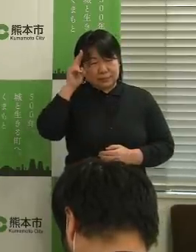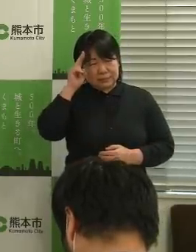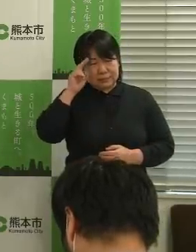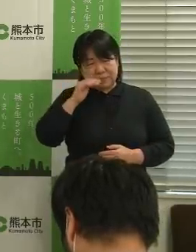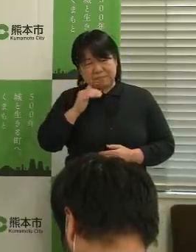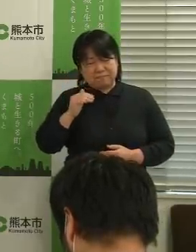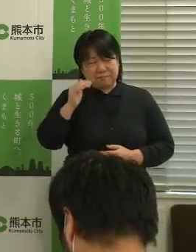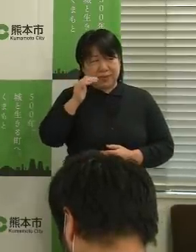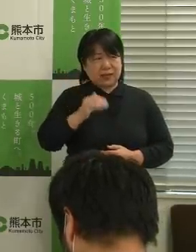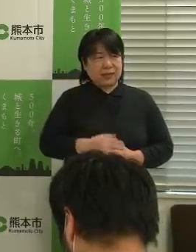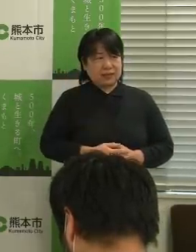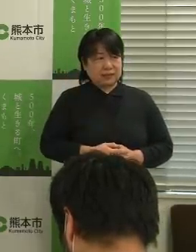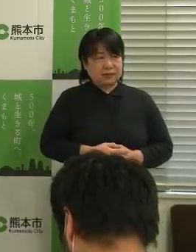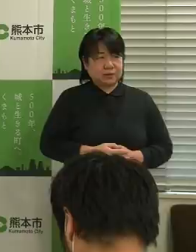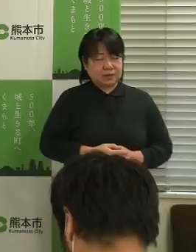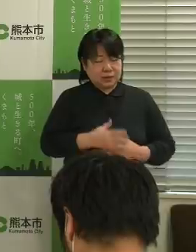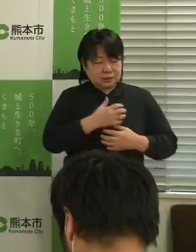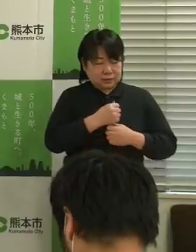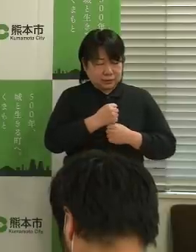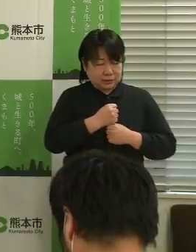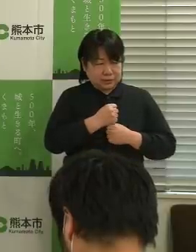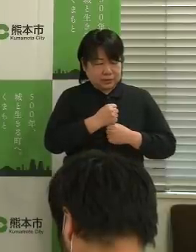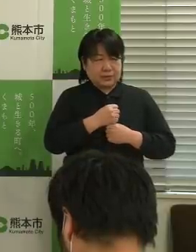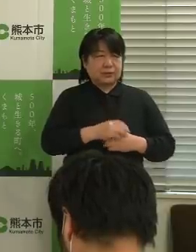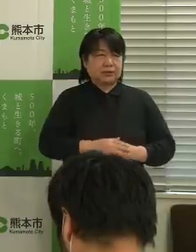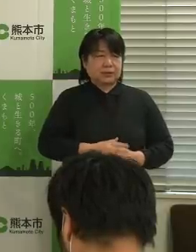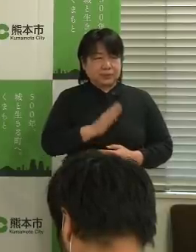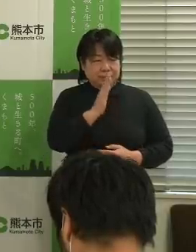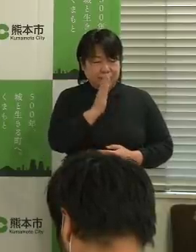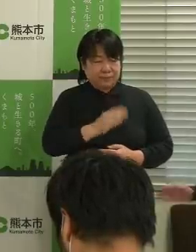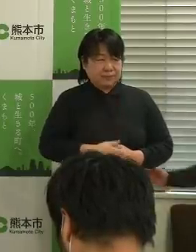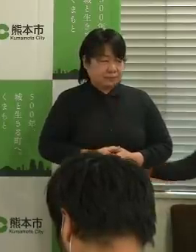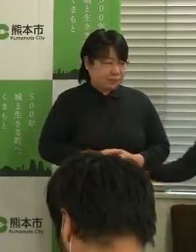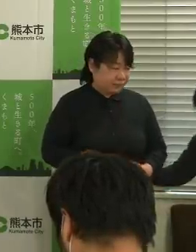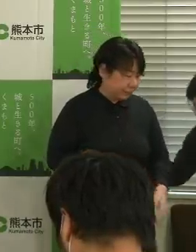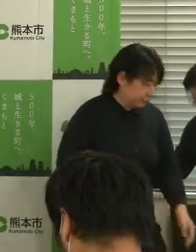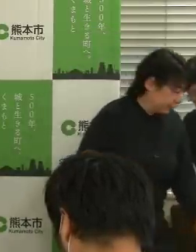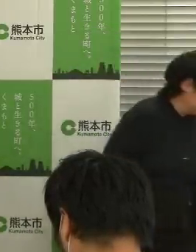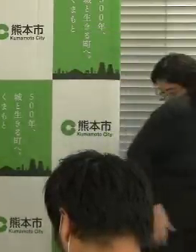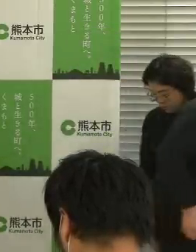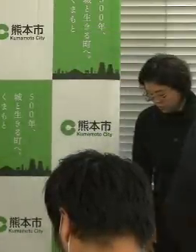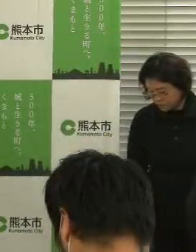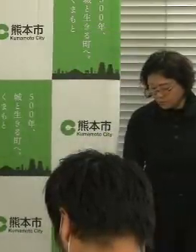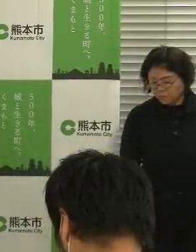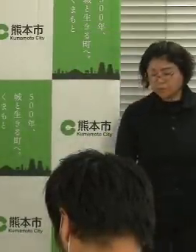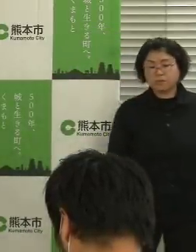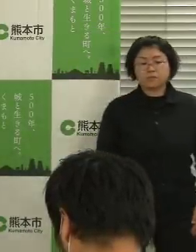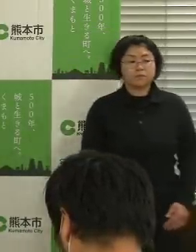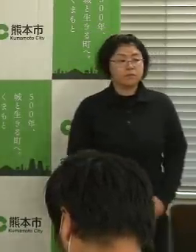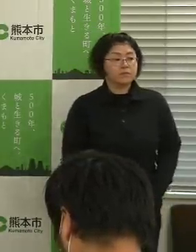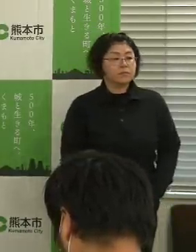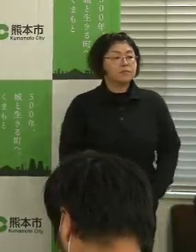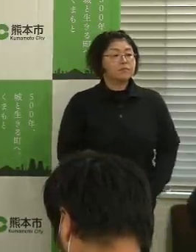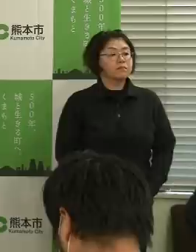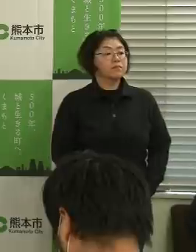ので、ぜひ注意をしていただきたい、まあ、こういうふうに考えております。はい、はい、ど